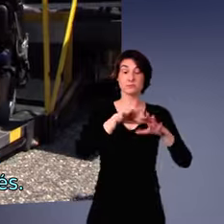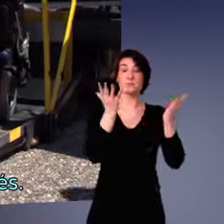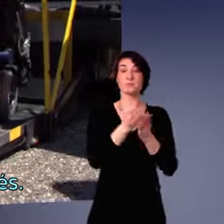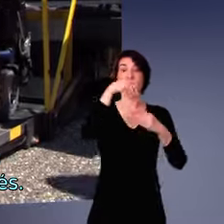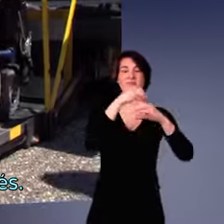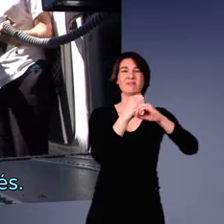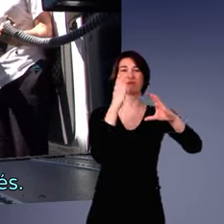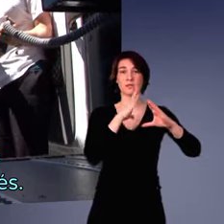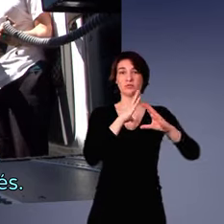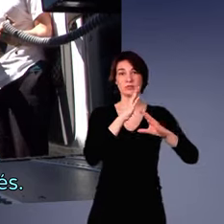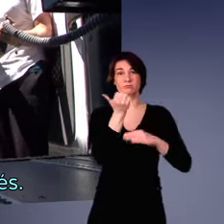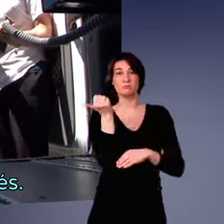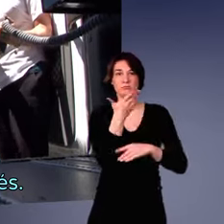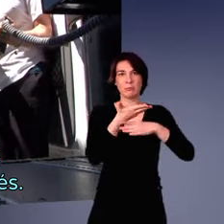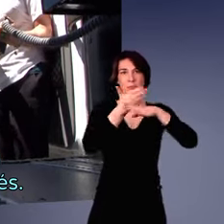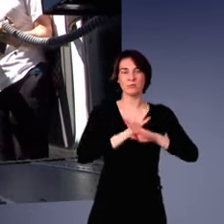usagers des transport